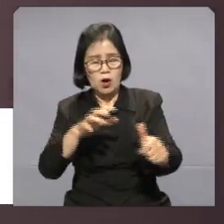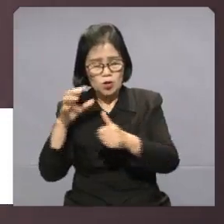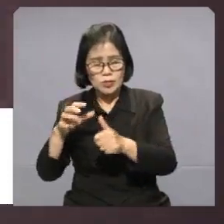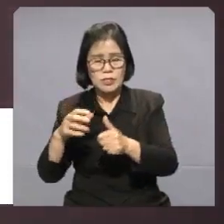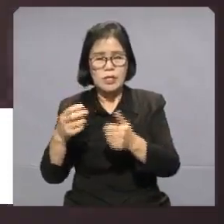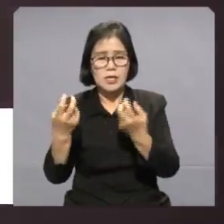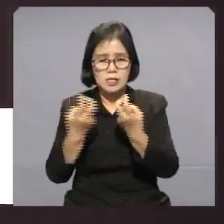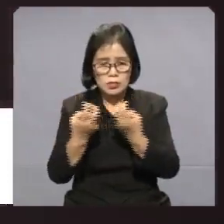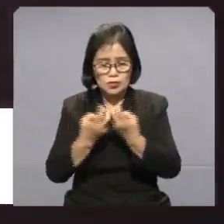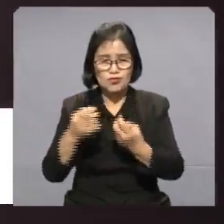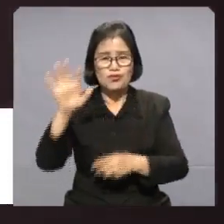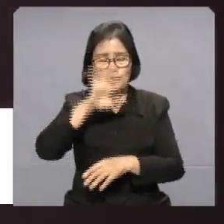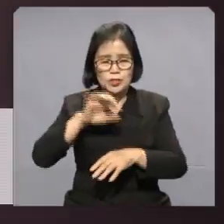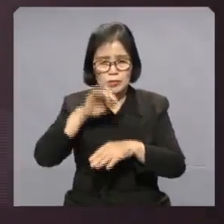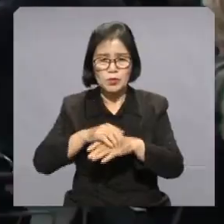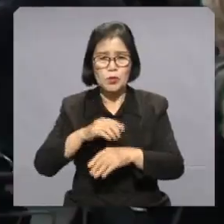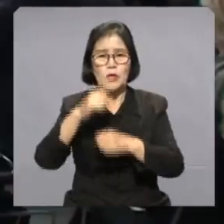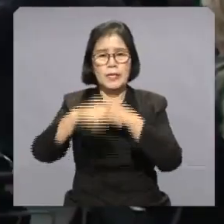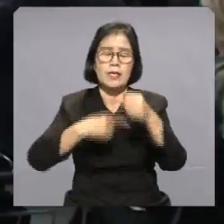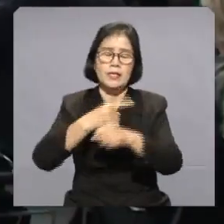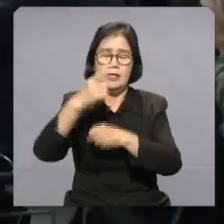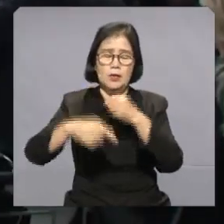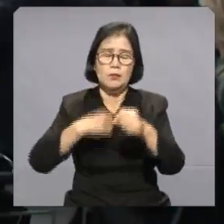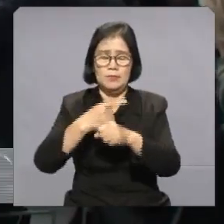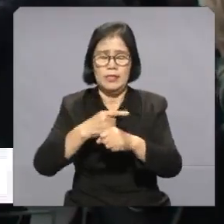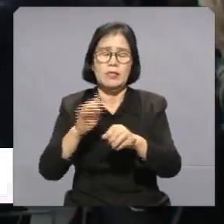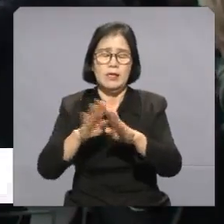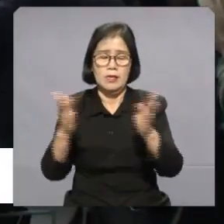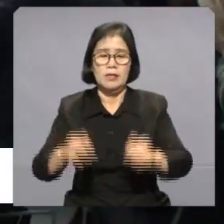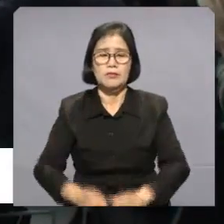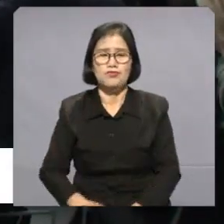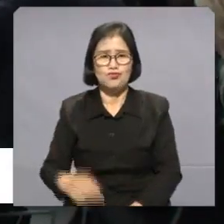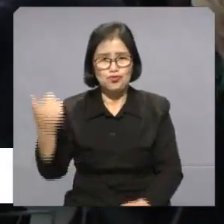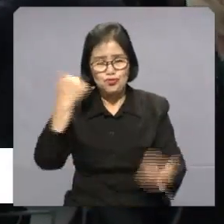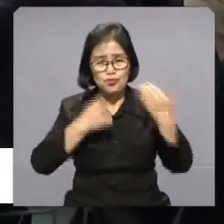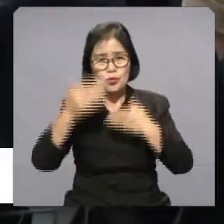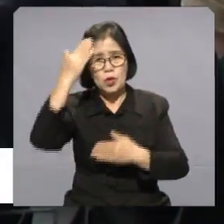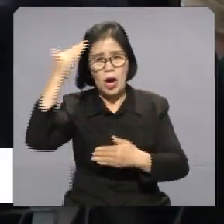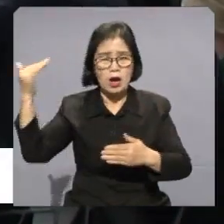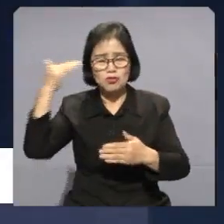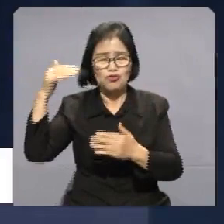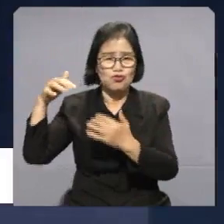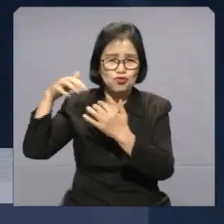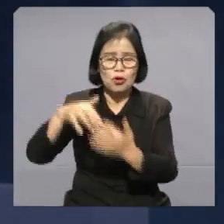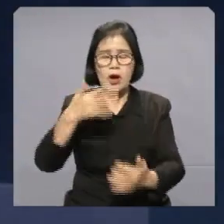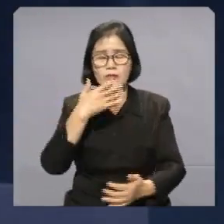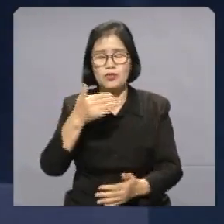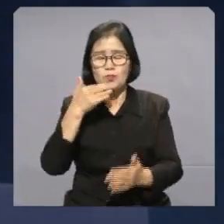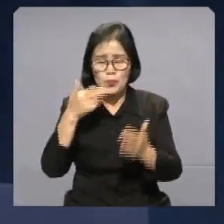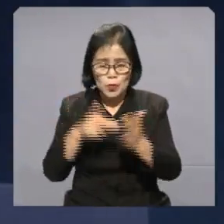매년 개최하기로 했습니다. 오스틴 장관은 누구도 한국을 공격할 수 없게